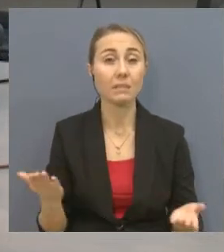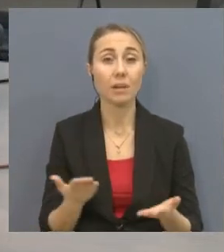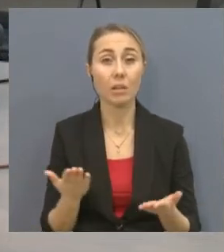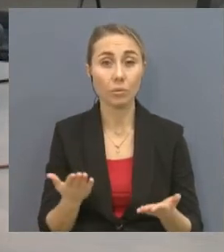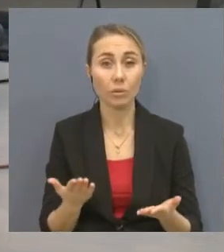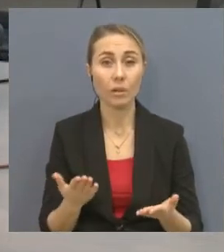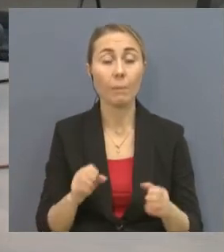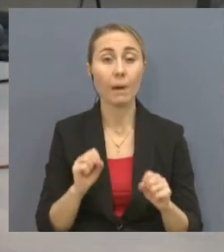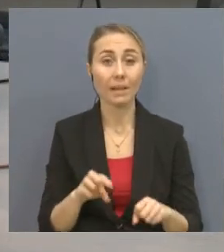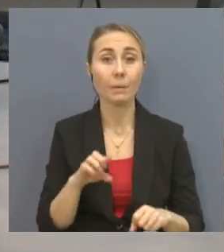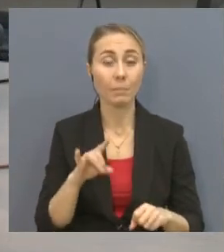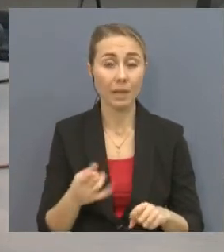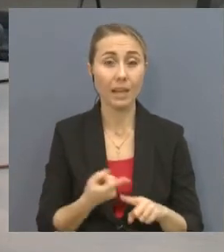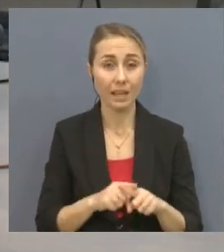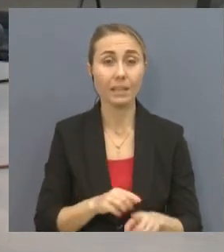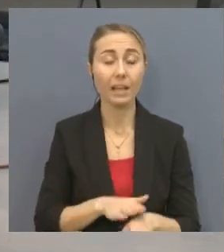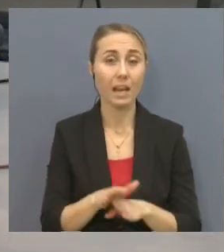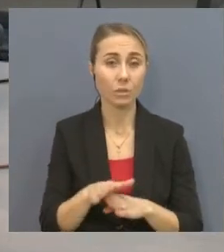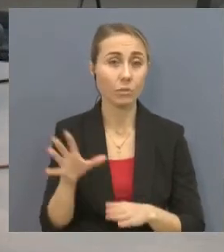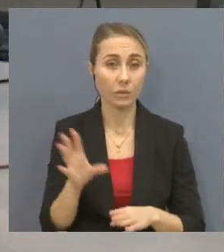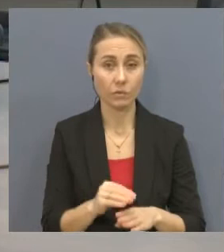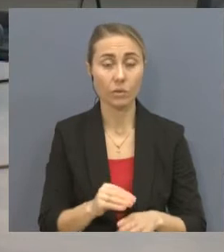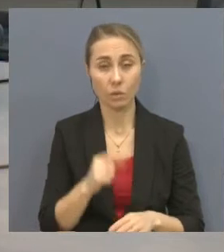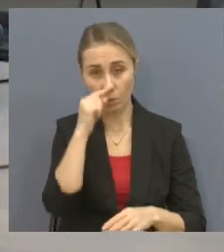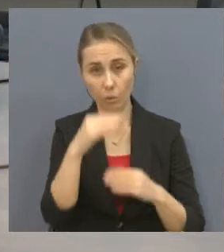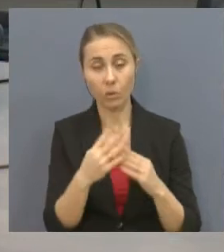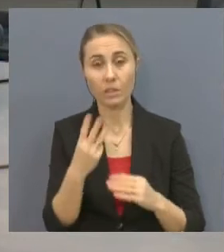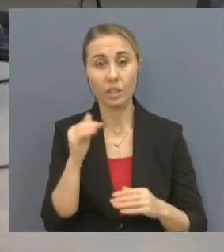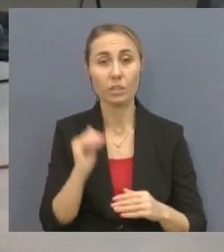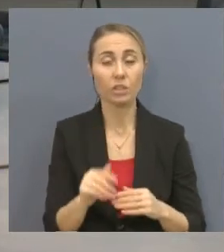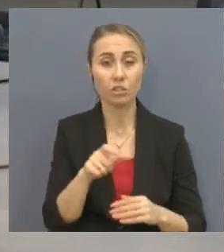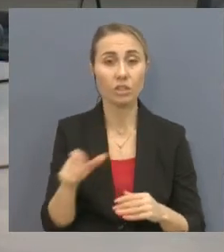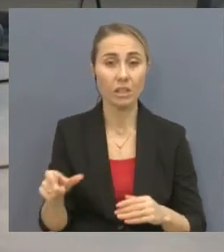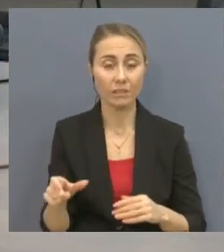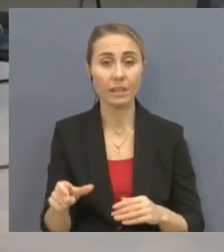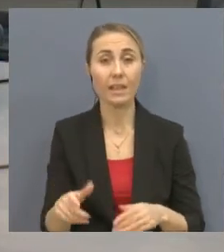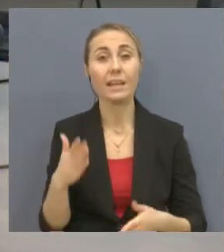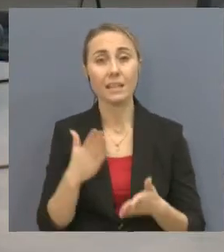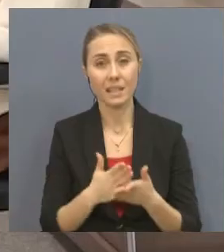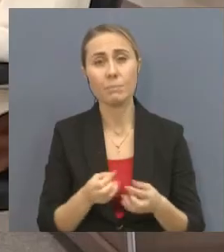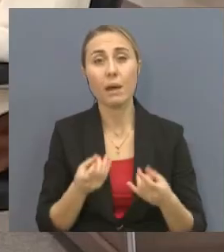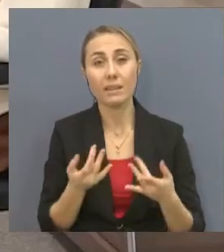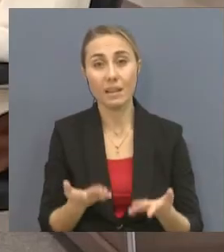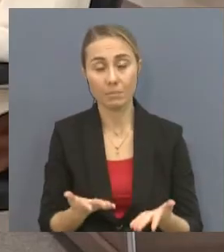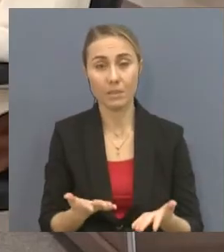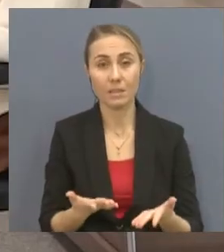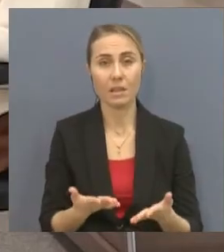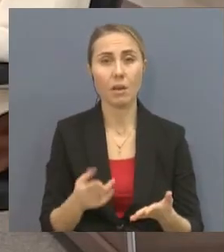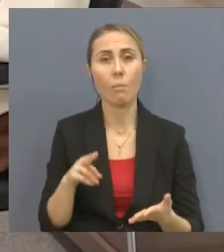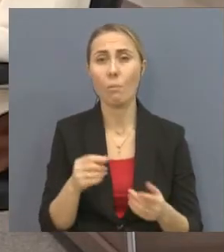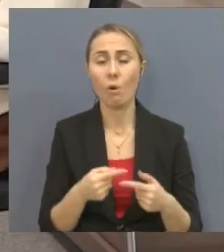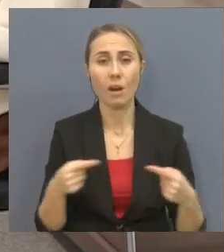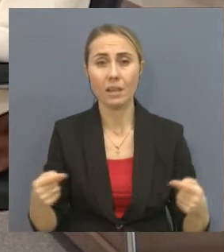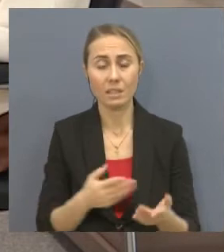могли бы это все реализовывать около трех тысяч человек как бы есть потребность по разным направлениям